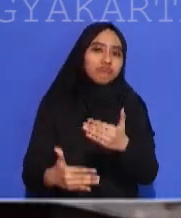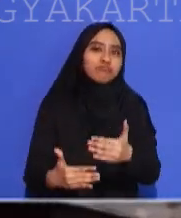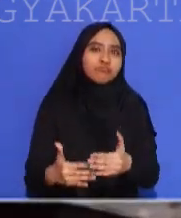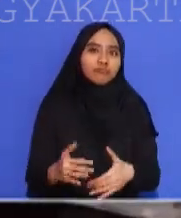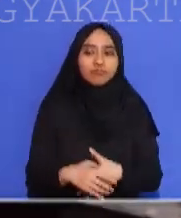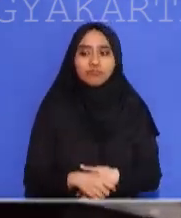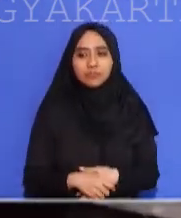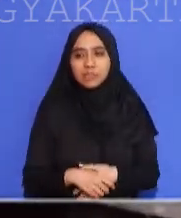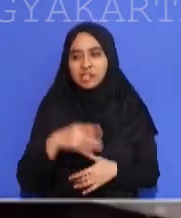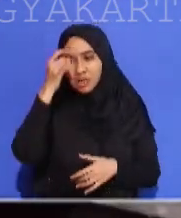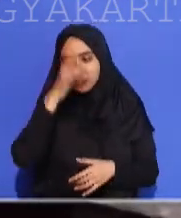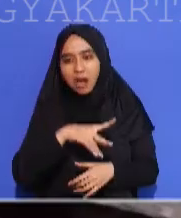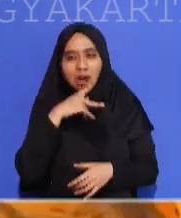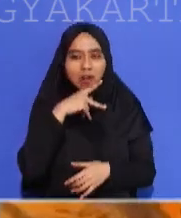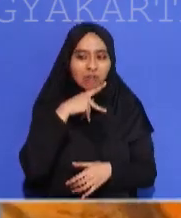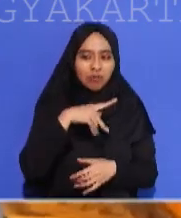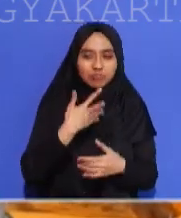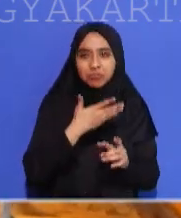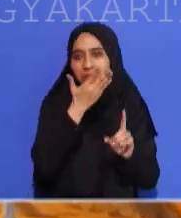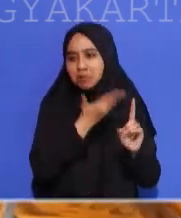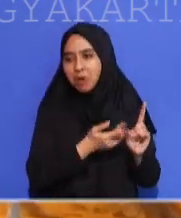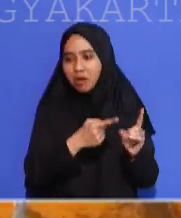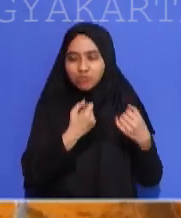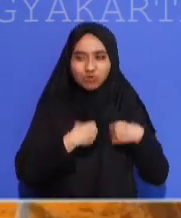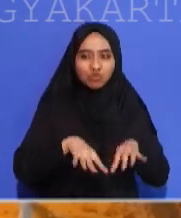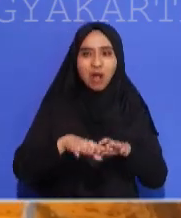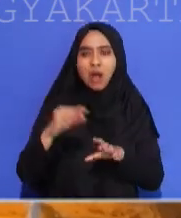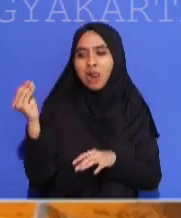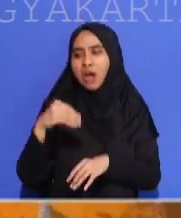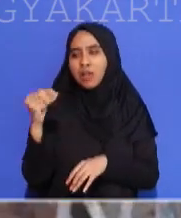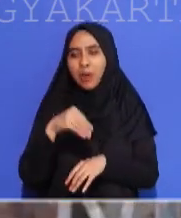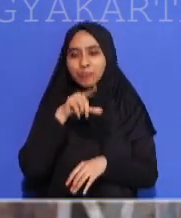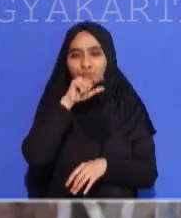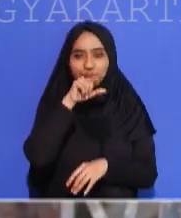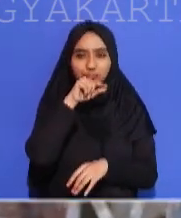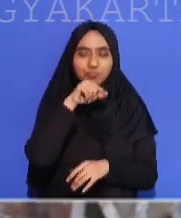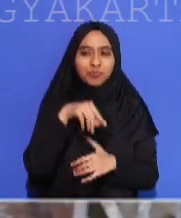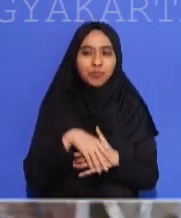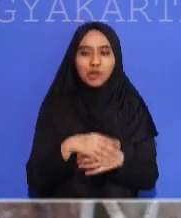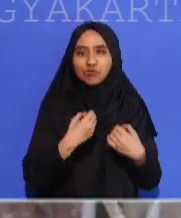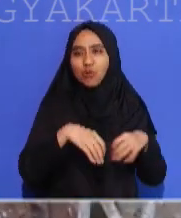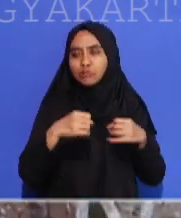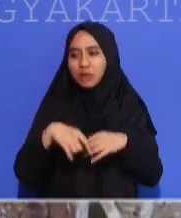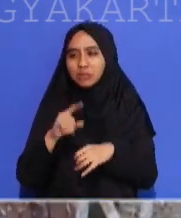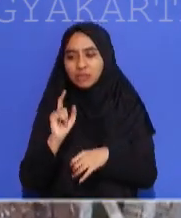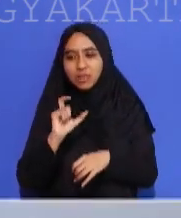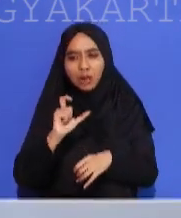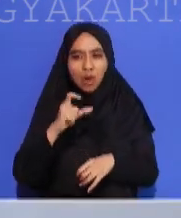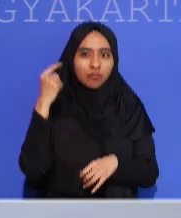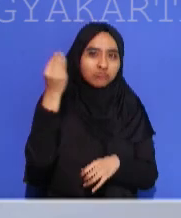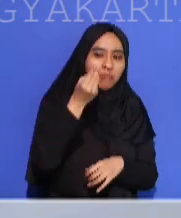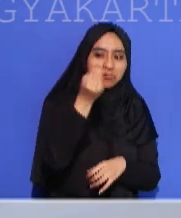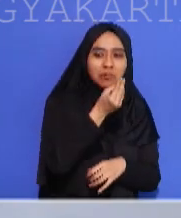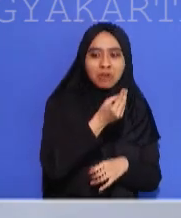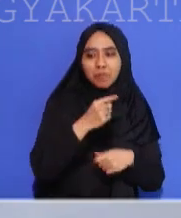bahw Kirin dikenal sebagai seorang pedagang ayam serta burung darah yang biasa berjualan dengan cara berkeliling ke pasar-pasar